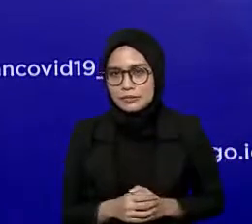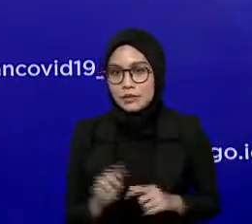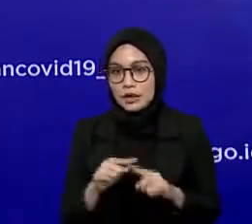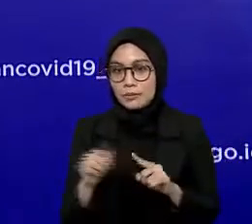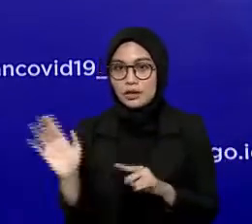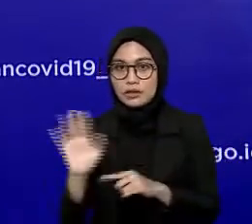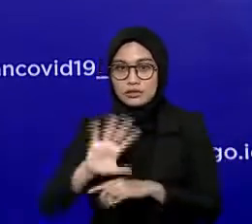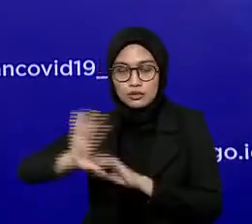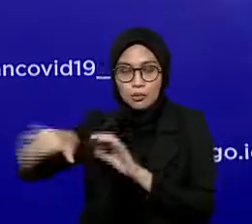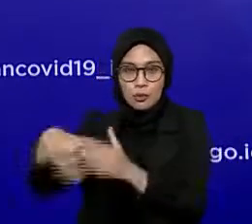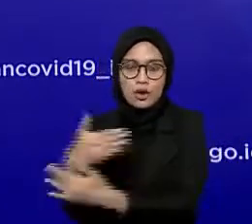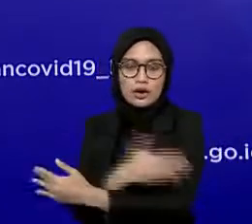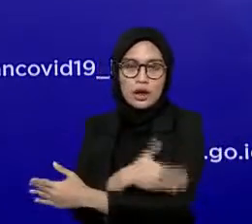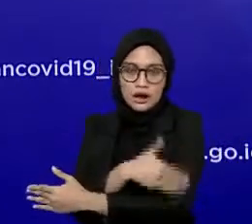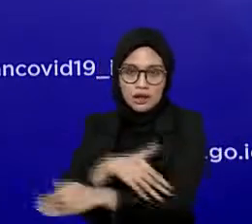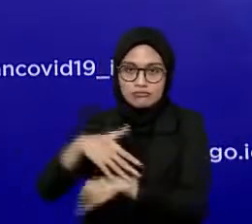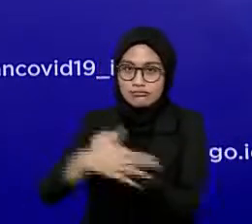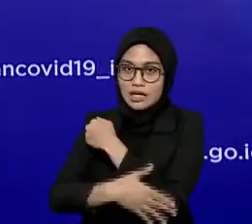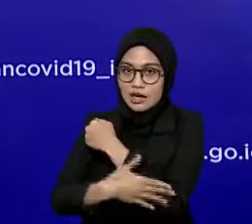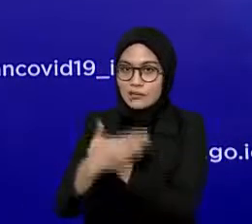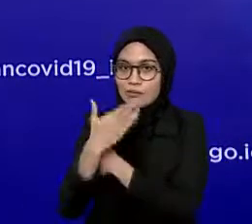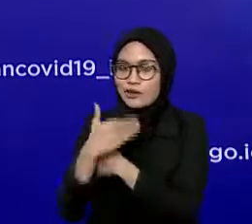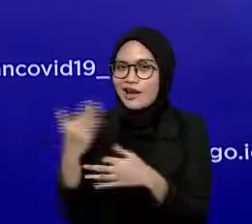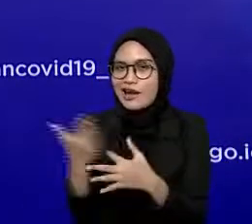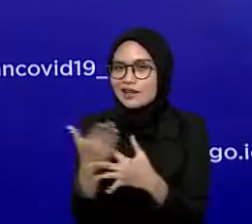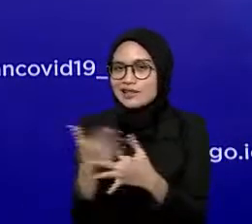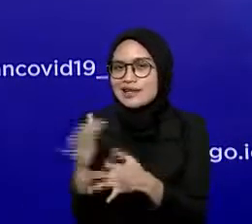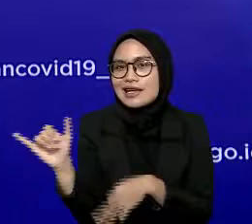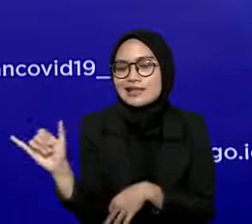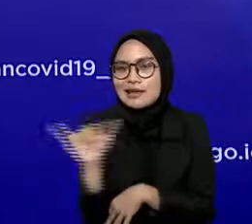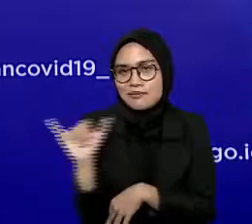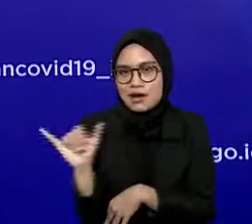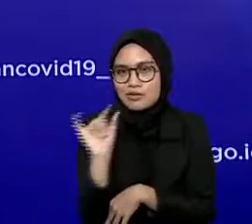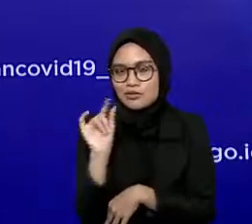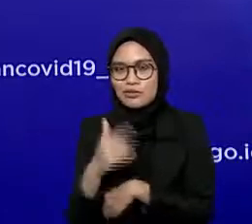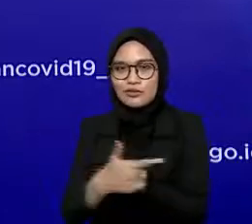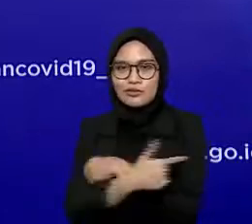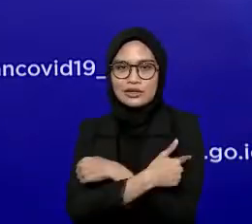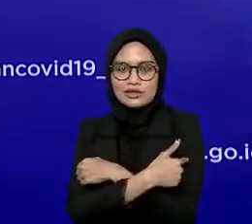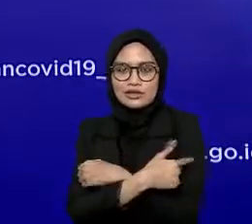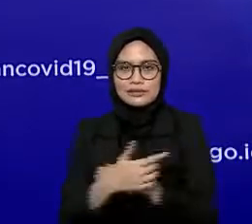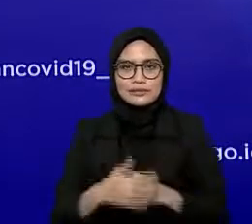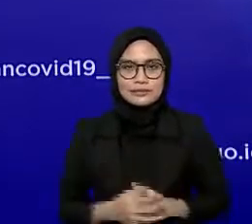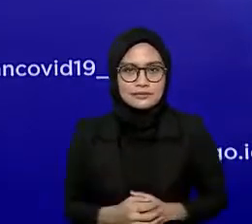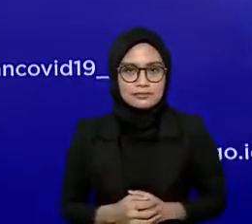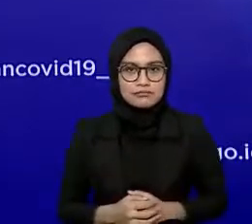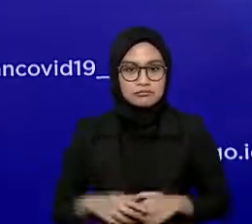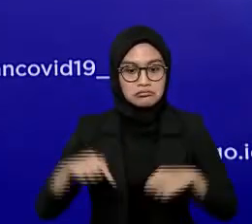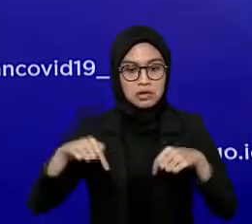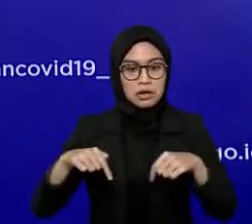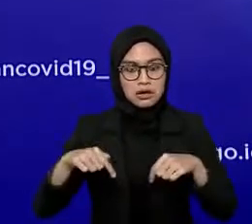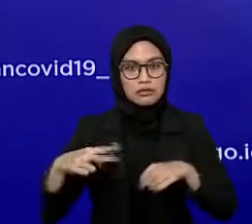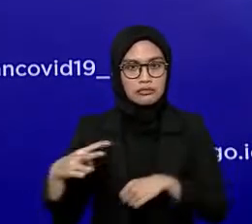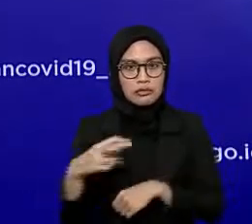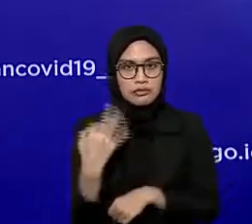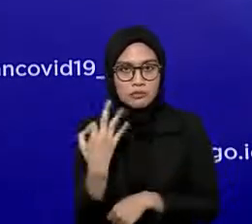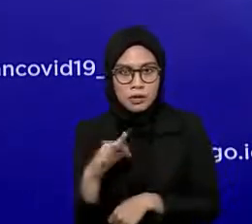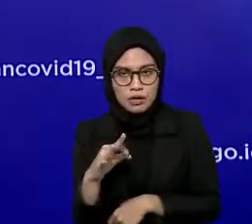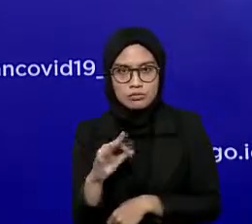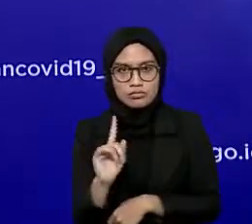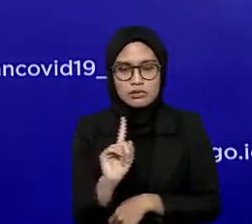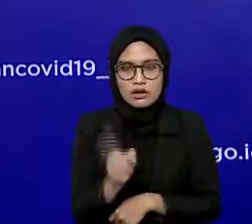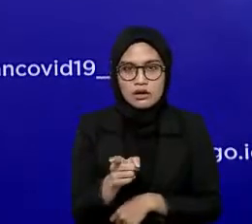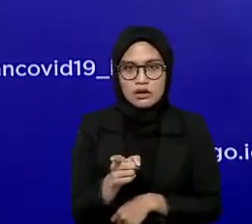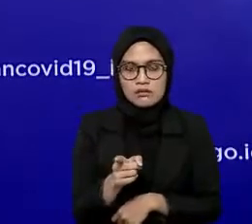semua negara memiliki akses yang setara terhadap vaksin. Meskipun varian baru yang muncul dapat berdampak